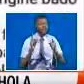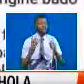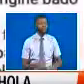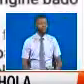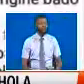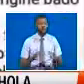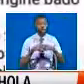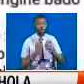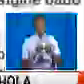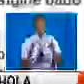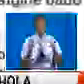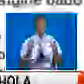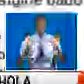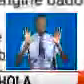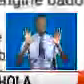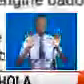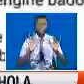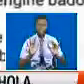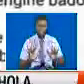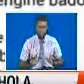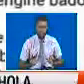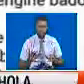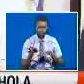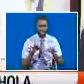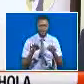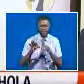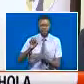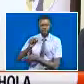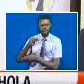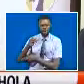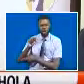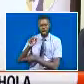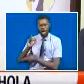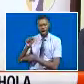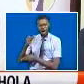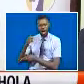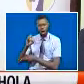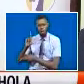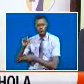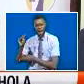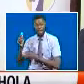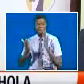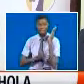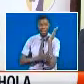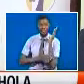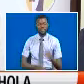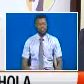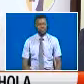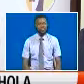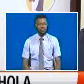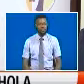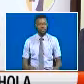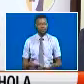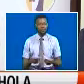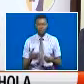ya kijamii kwa nia ya kuangazia hali mbaya ya Shakahola. They not only failed to be proactive in collecting and acting